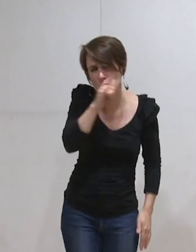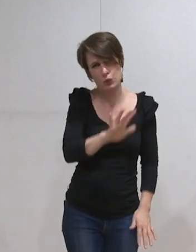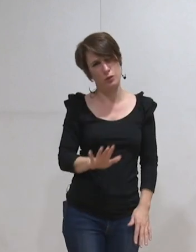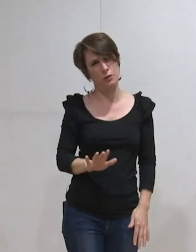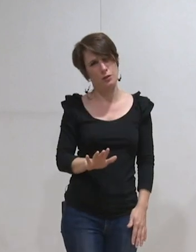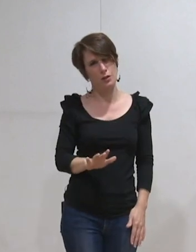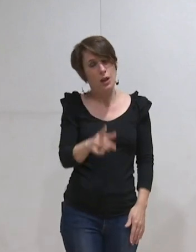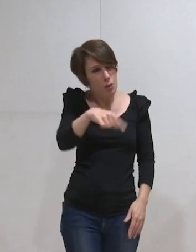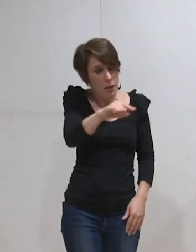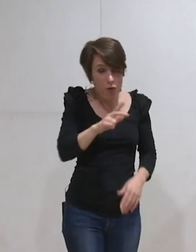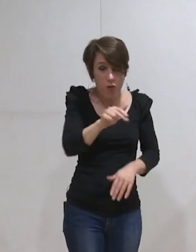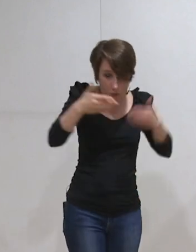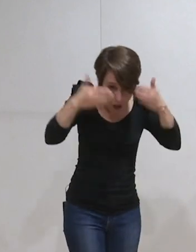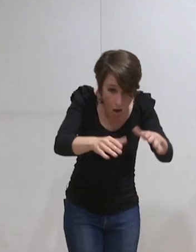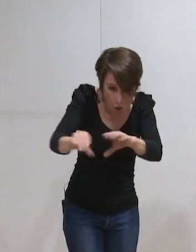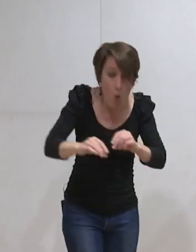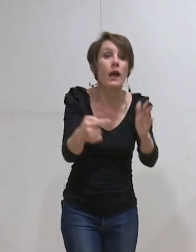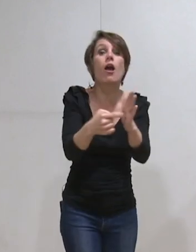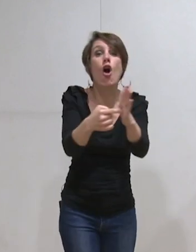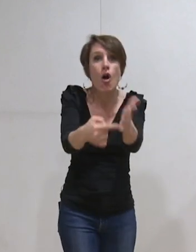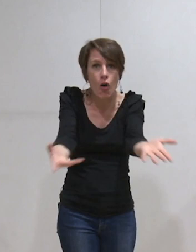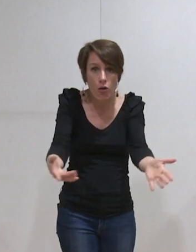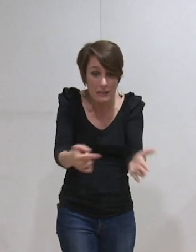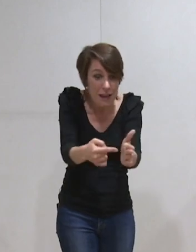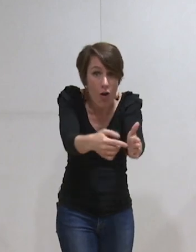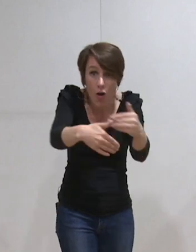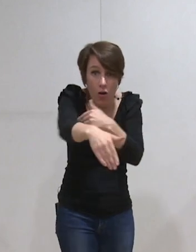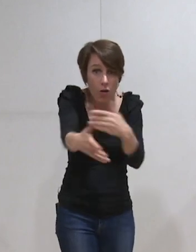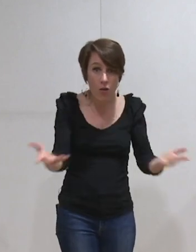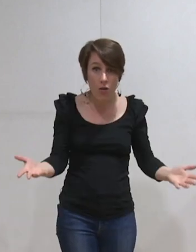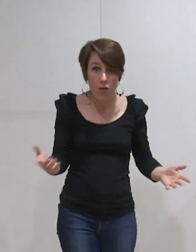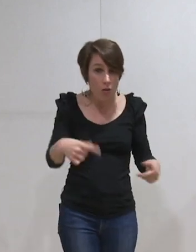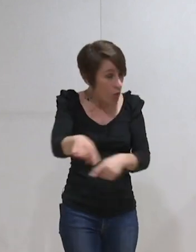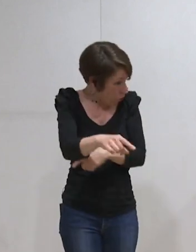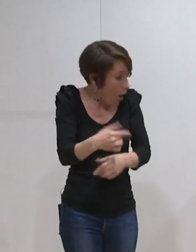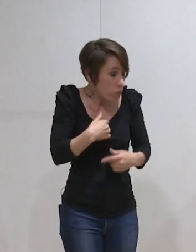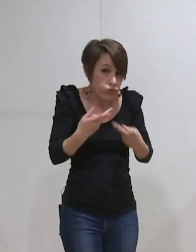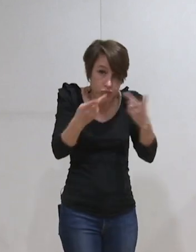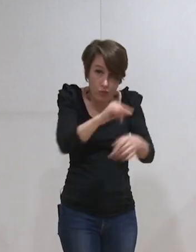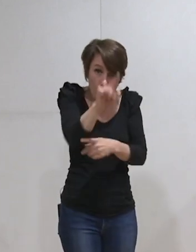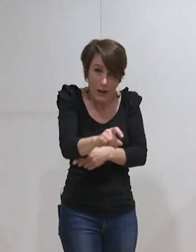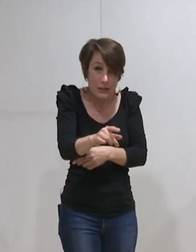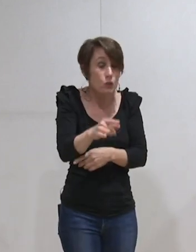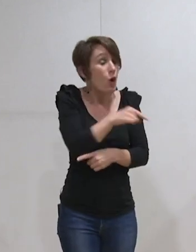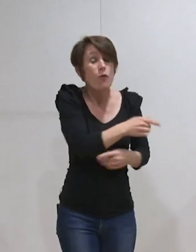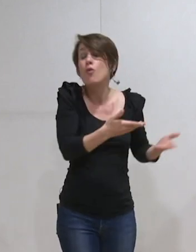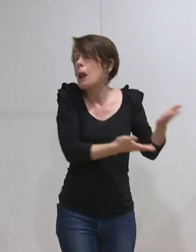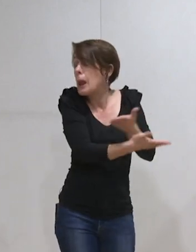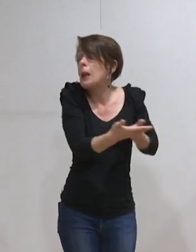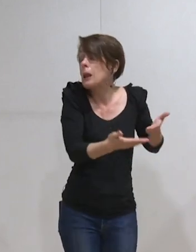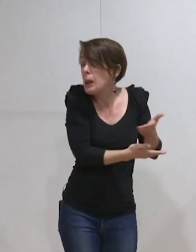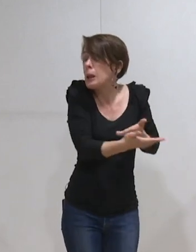est-ce que vous allez rentrer dans le concret voilà la question qu'on vous pose quand est-ce que vous allez mettre sur la table le résultat de vos concertations de vos